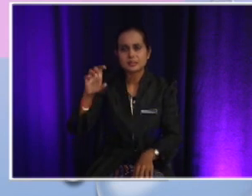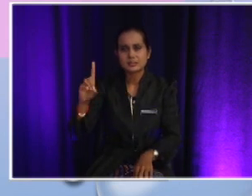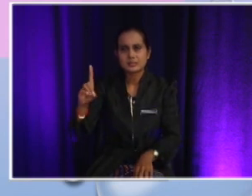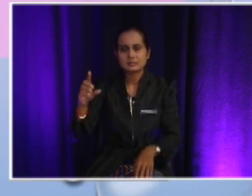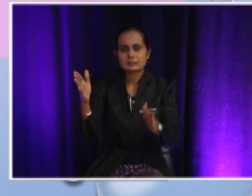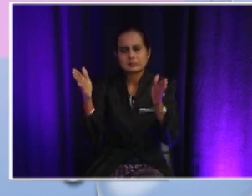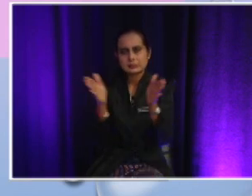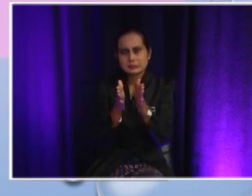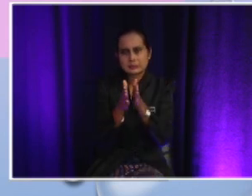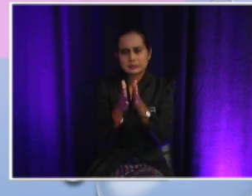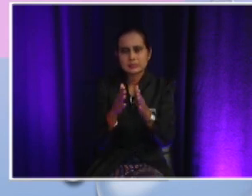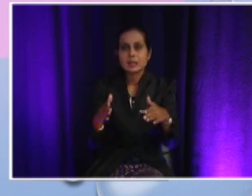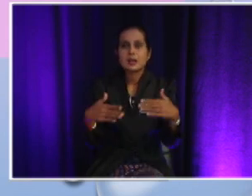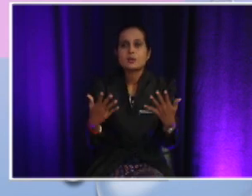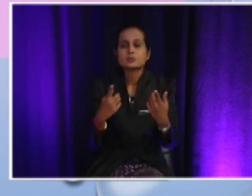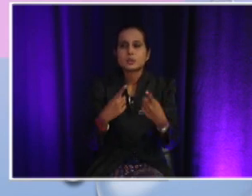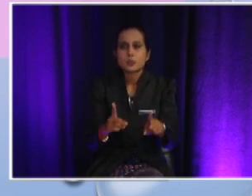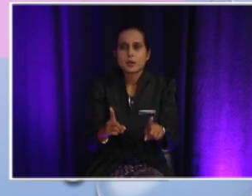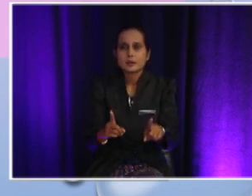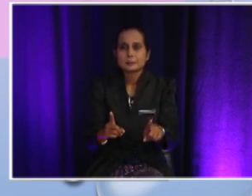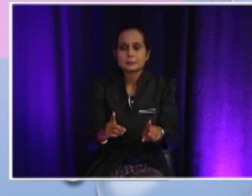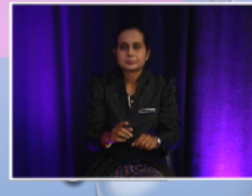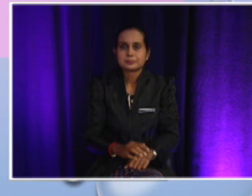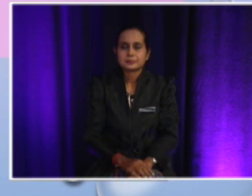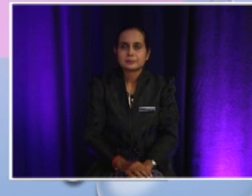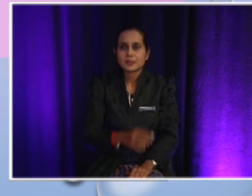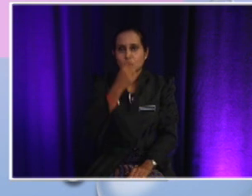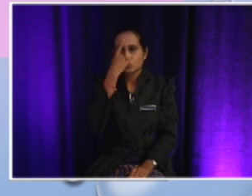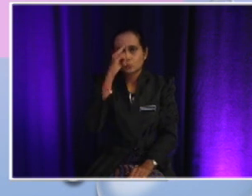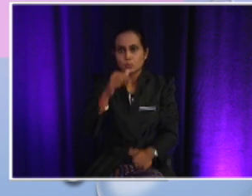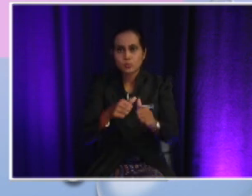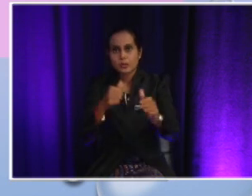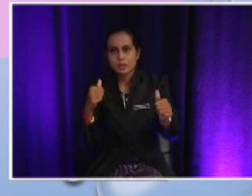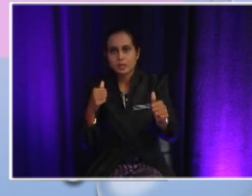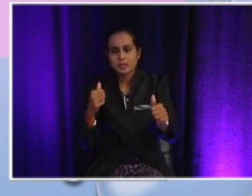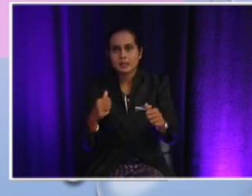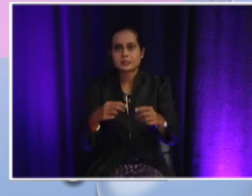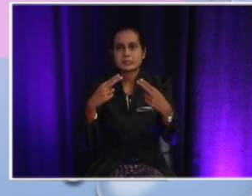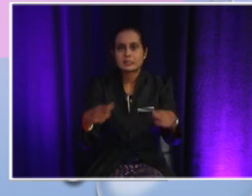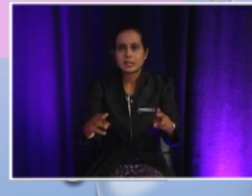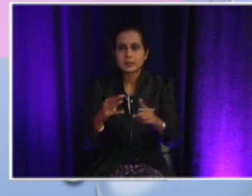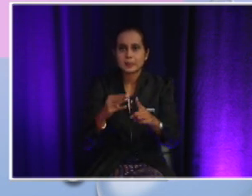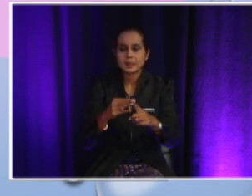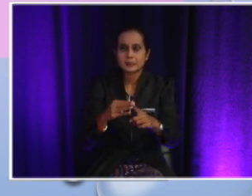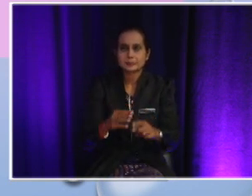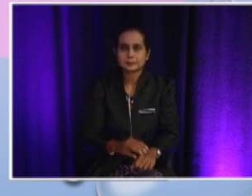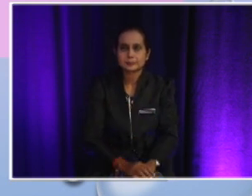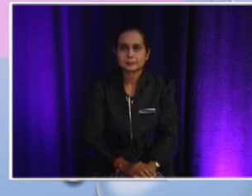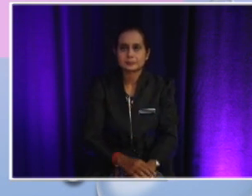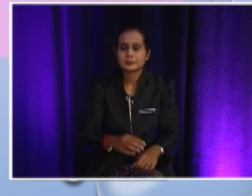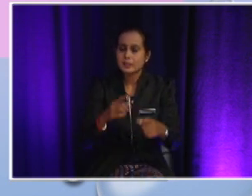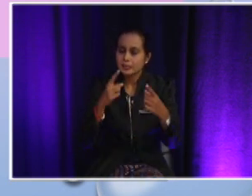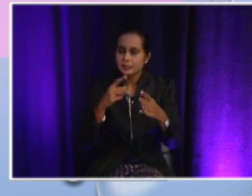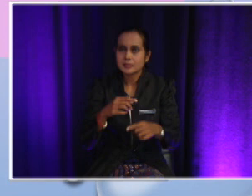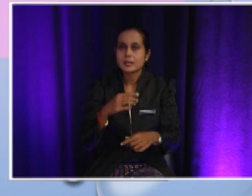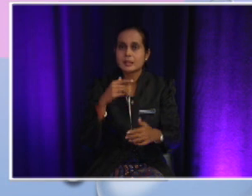kecil. Jadi bagaimana kita nak menjawab untuk mengelakkan kita hilang markah, eloklah kita menjawab satu persatu